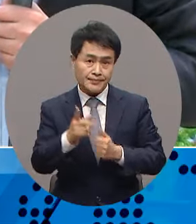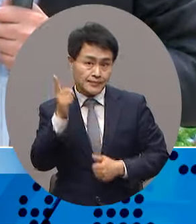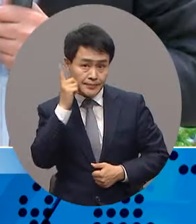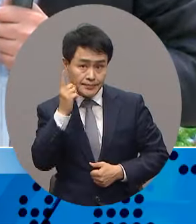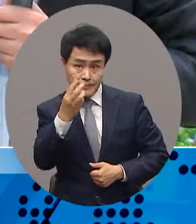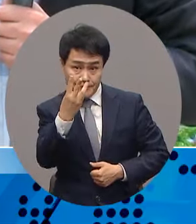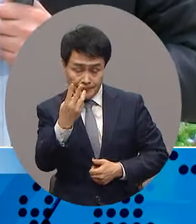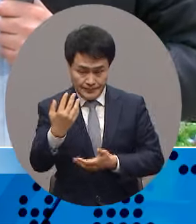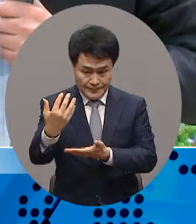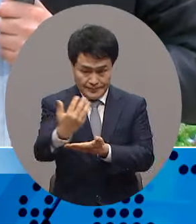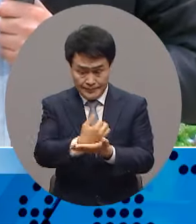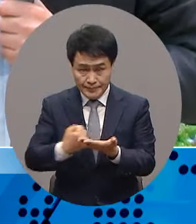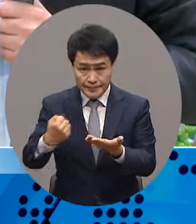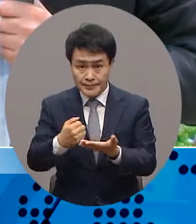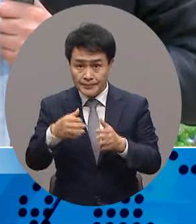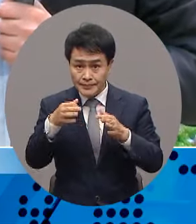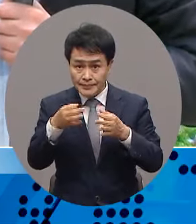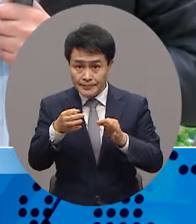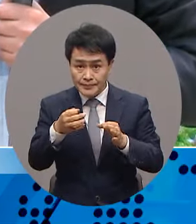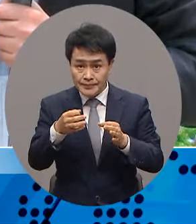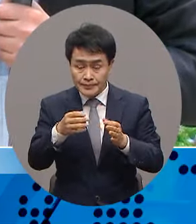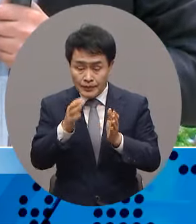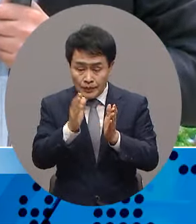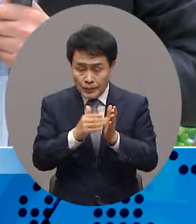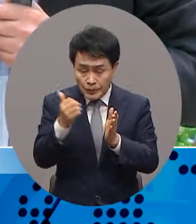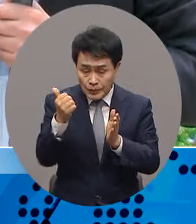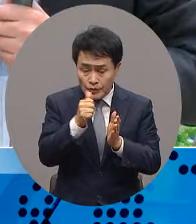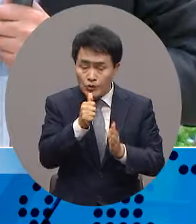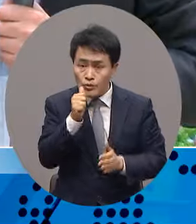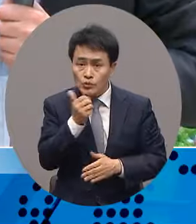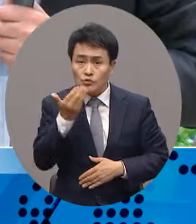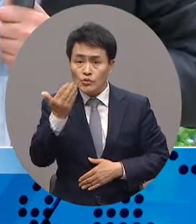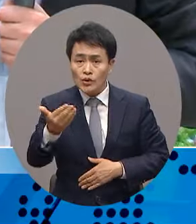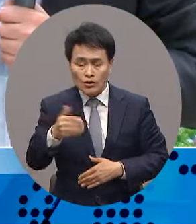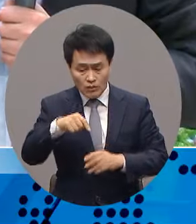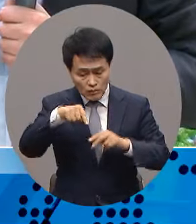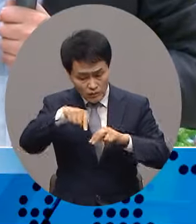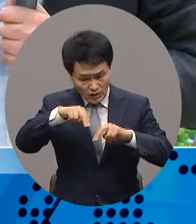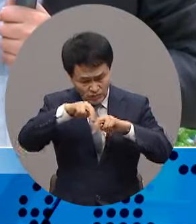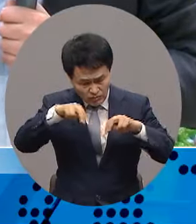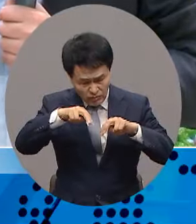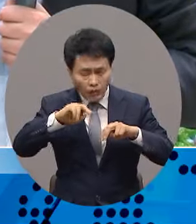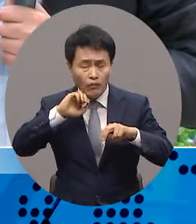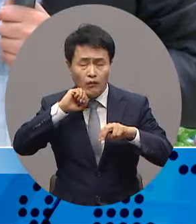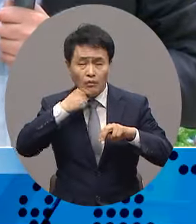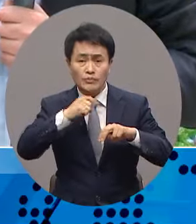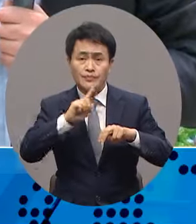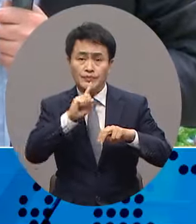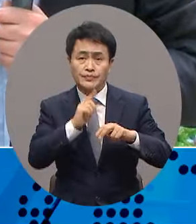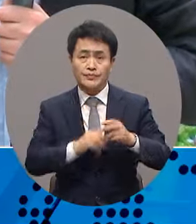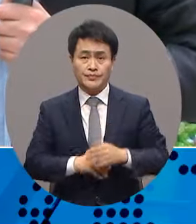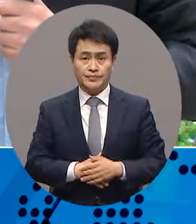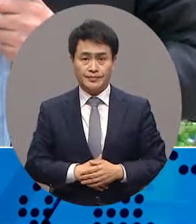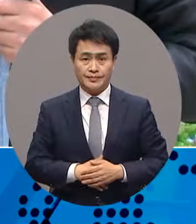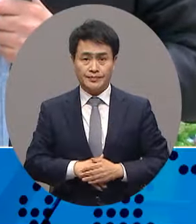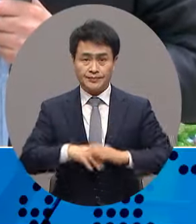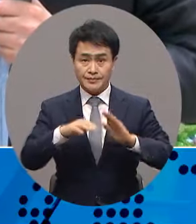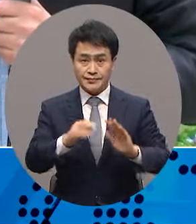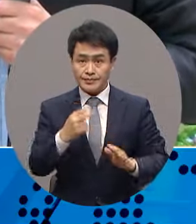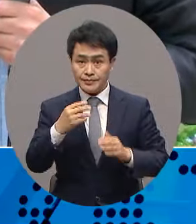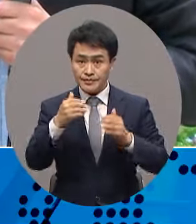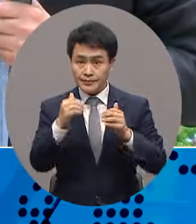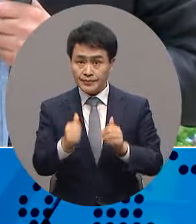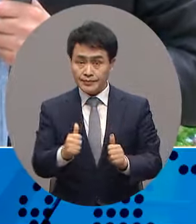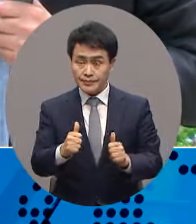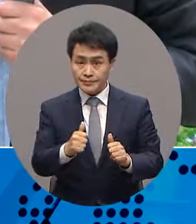모두 압수했다 휴대전화 비밀 번호를 알려주지 않아 내용을 확인하는데 어려움을 겪고 있는 걸로 파악 됐습니다 검찰